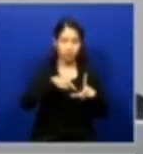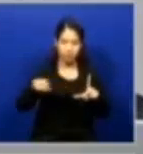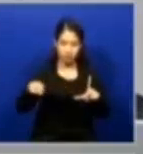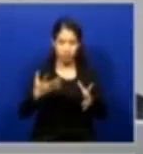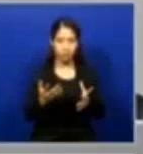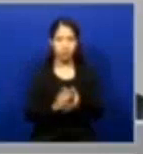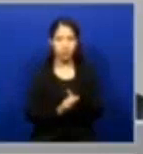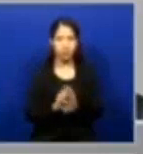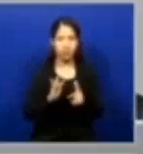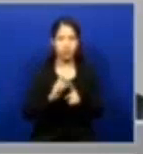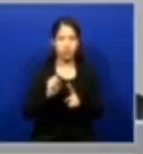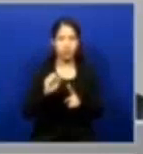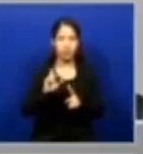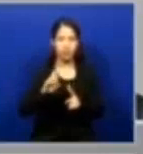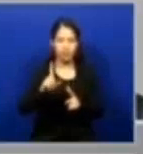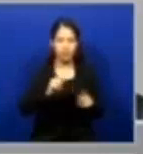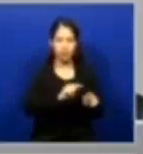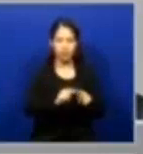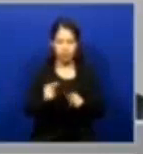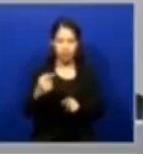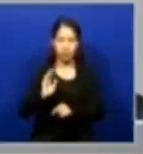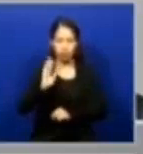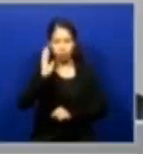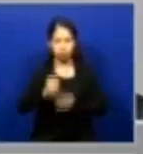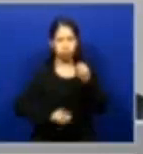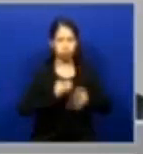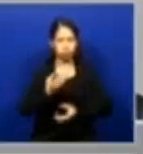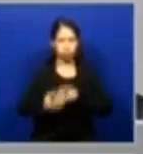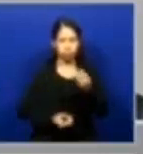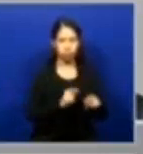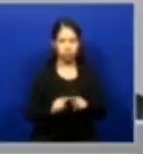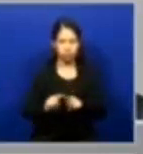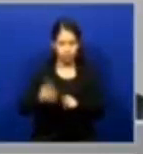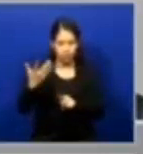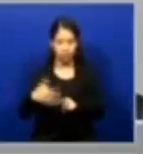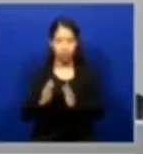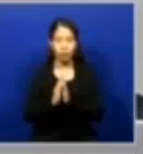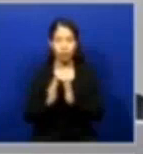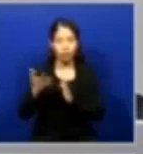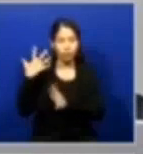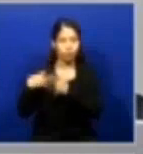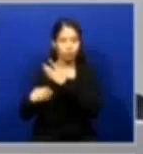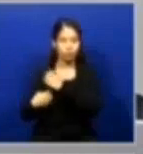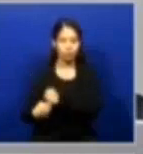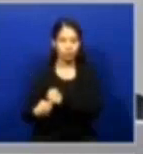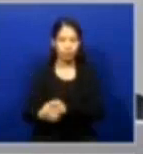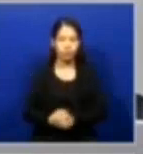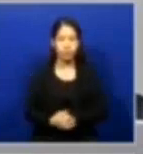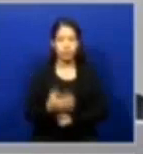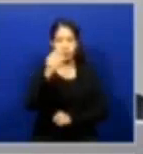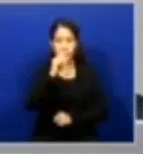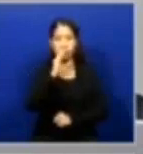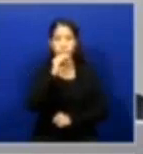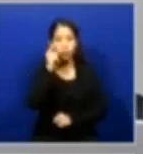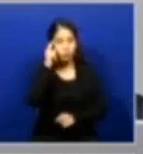ทยฝ่ายค้านที่ได้แสดงเจตนาและเสนอยตินี้แล้วก็ขอบคุณไปยังพรรคประชาธิปัตย์ซึ่งท่านได้พูด